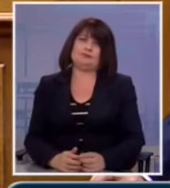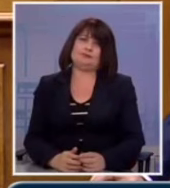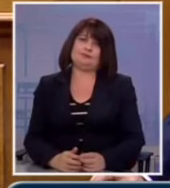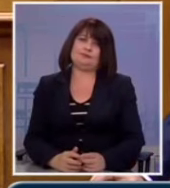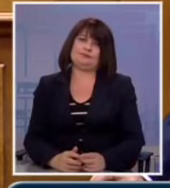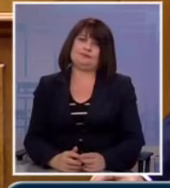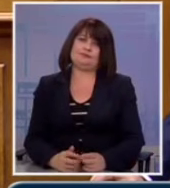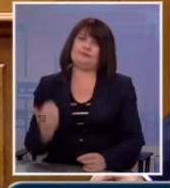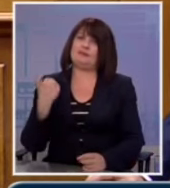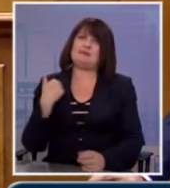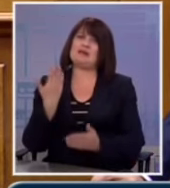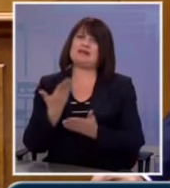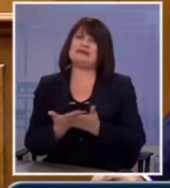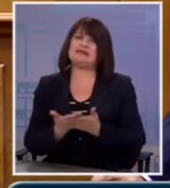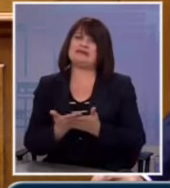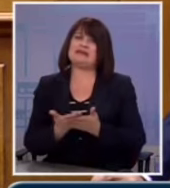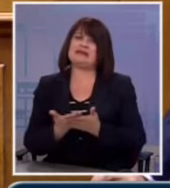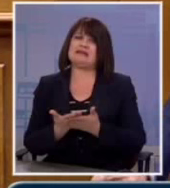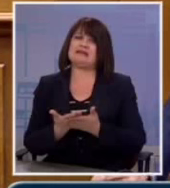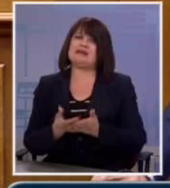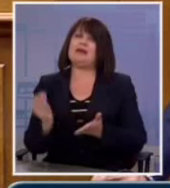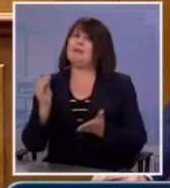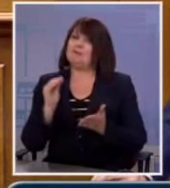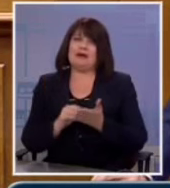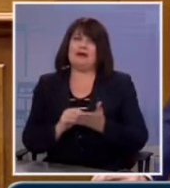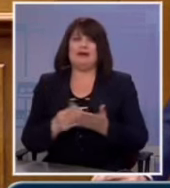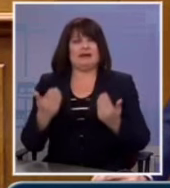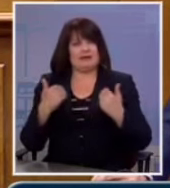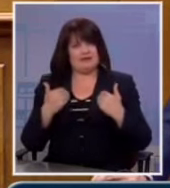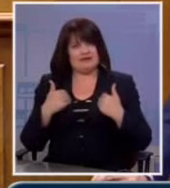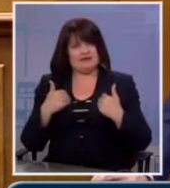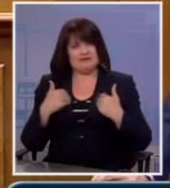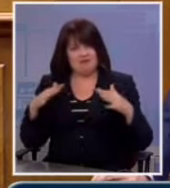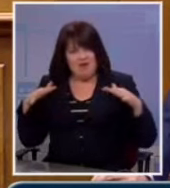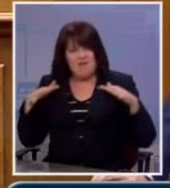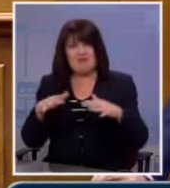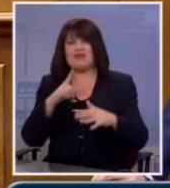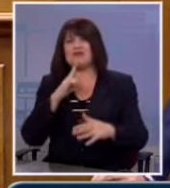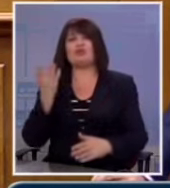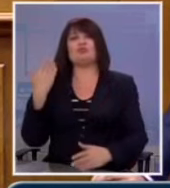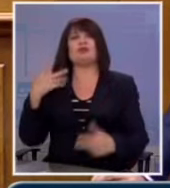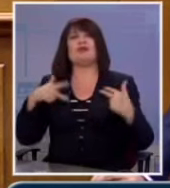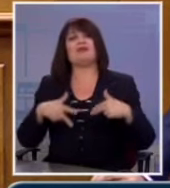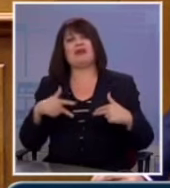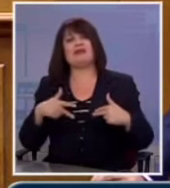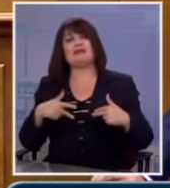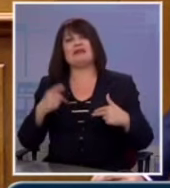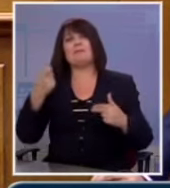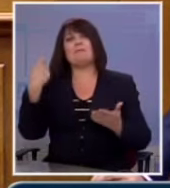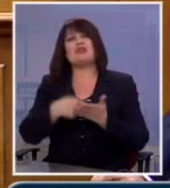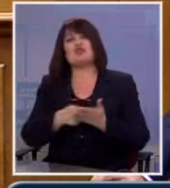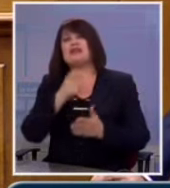Μας ζήτησαν να επιτεθούμε για μια ακόμη φορά και εμείς, όπως οι προηγούμενοι, στους μισθωτούς